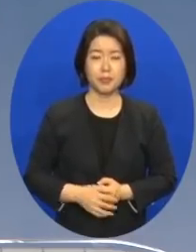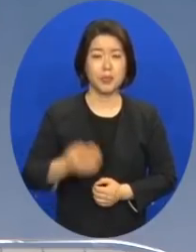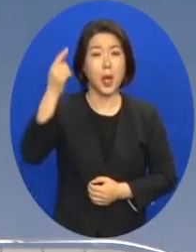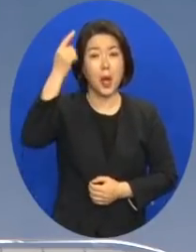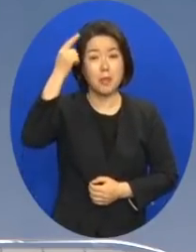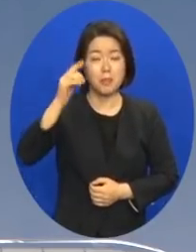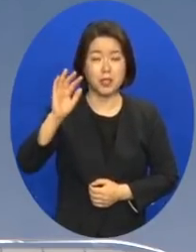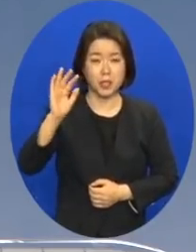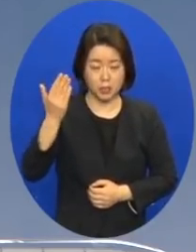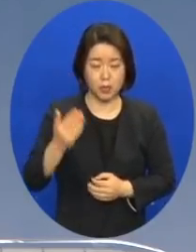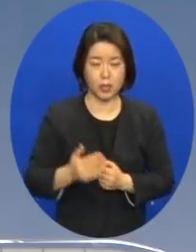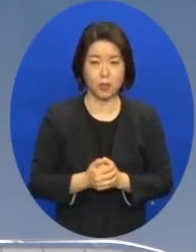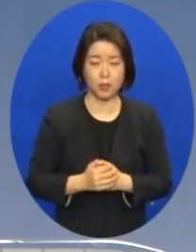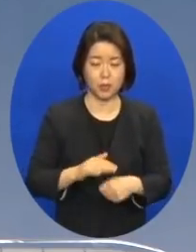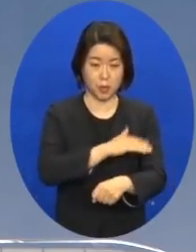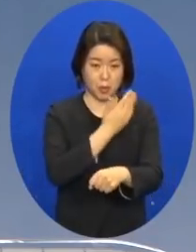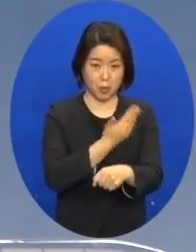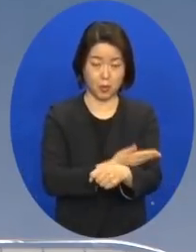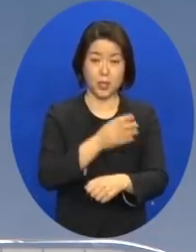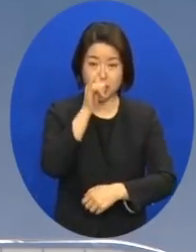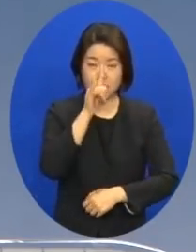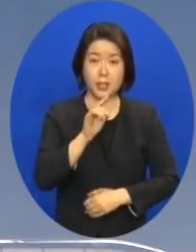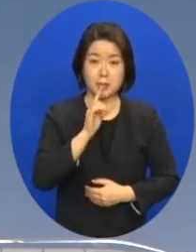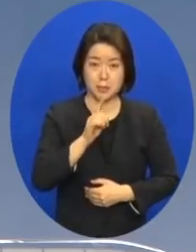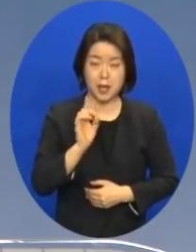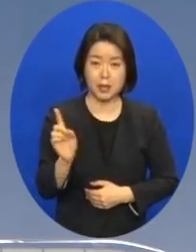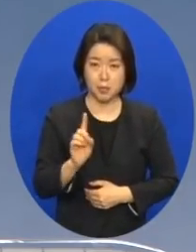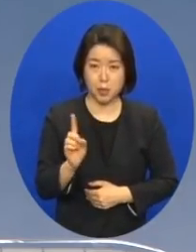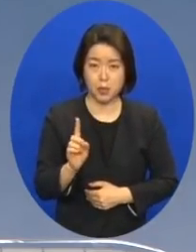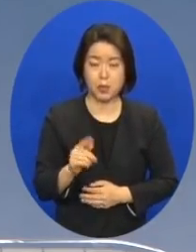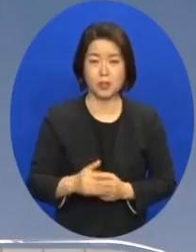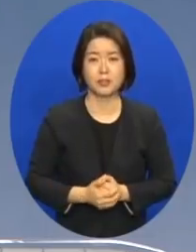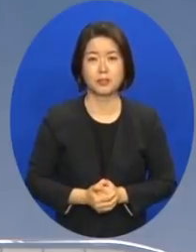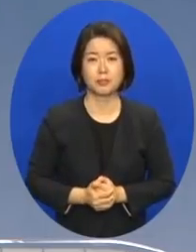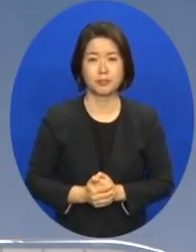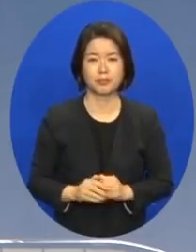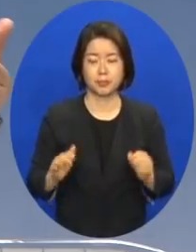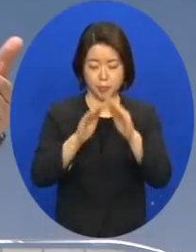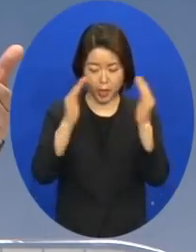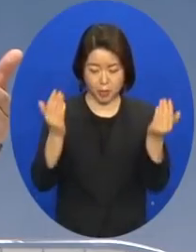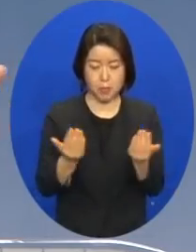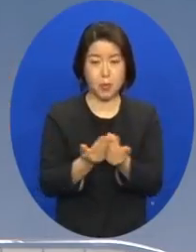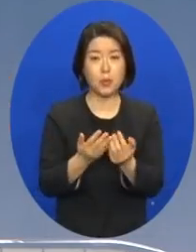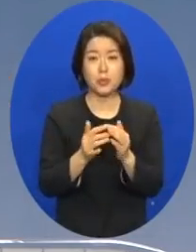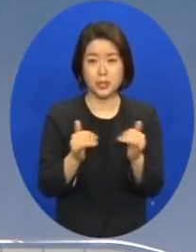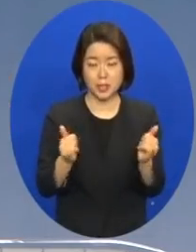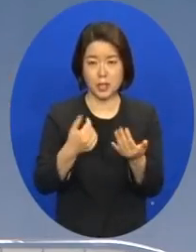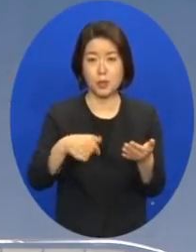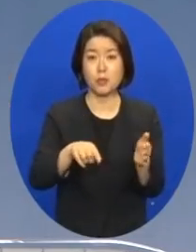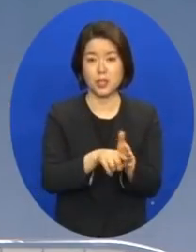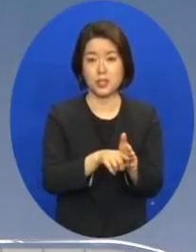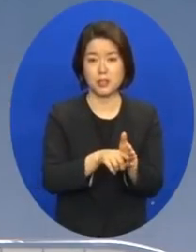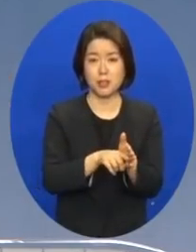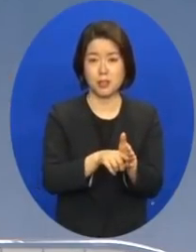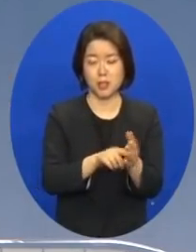머리가 되고 권위가 있다는 말은 모든 사람을 위하여 죽을 수 있어야